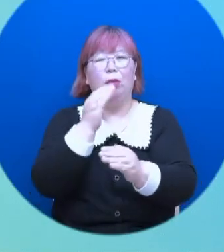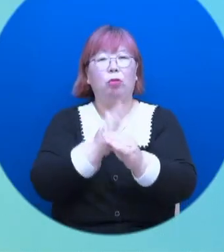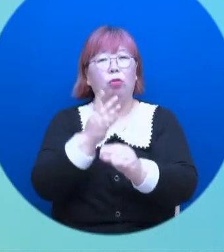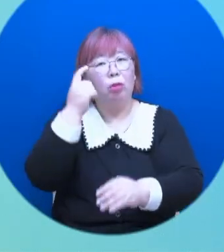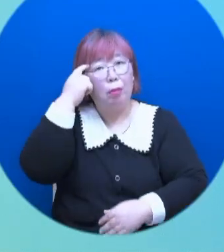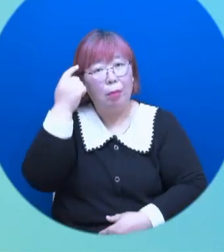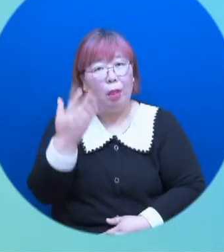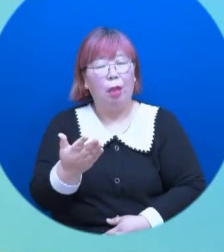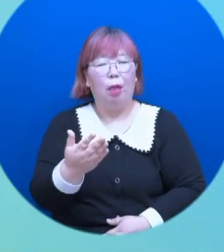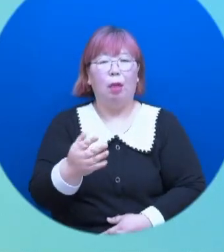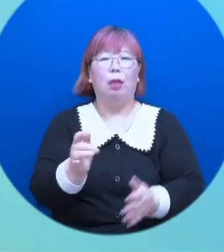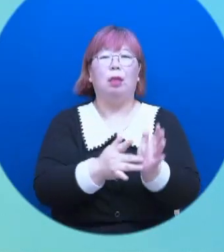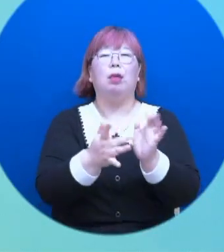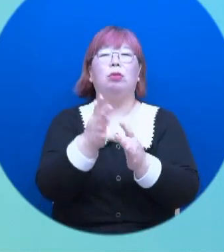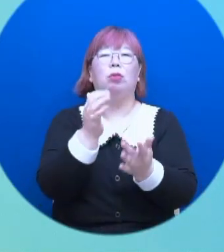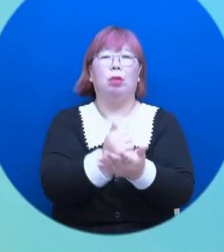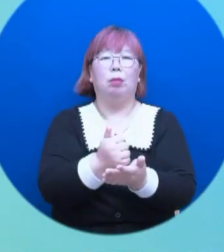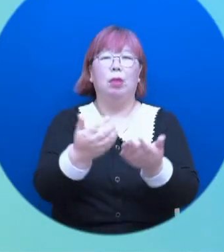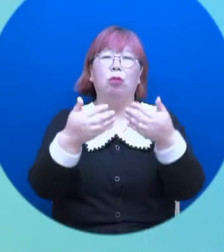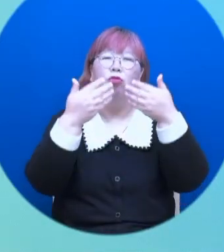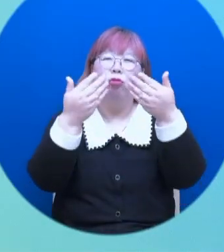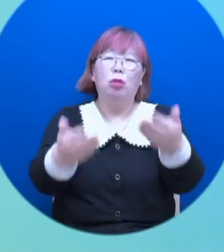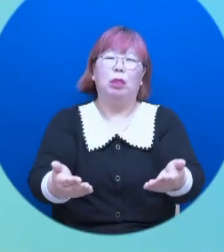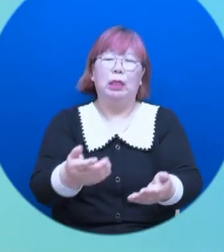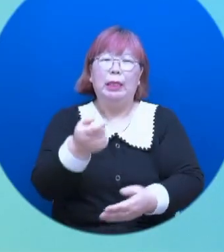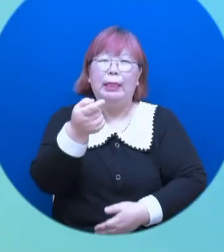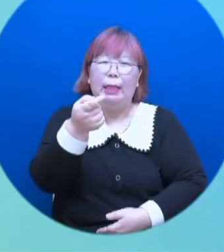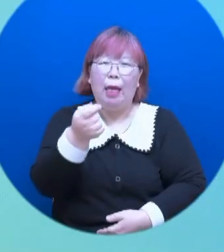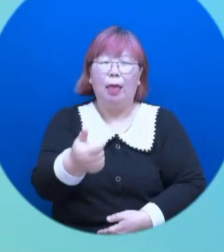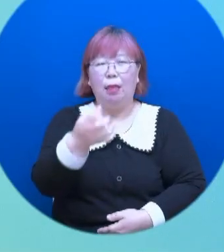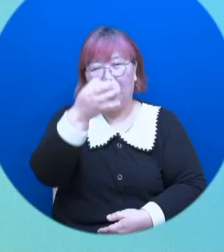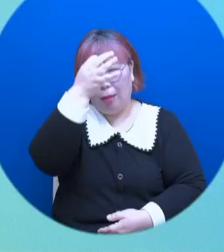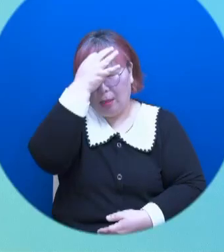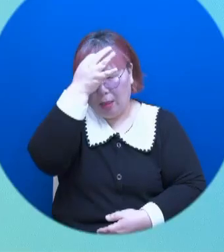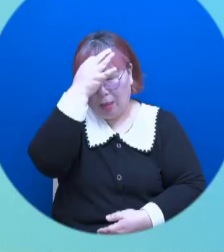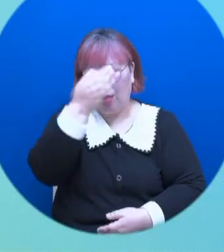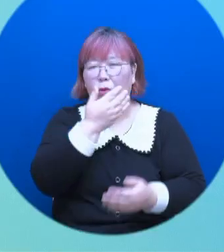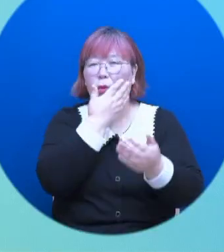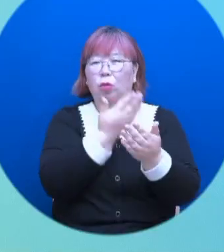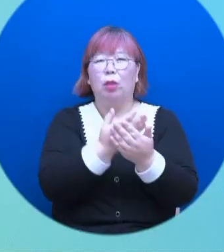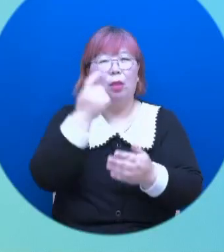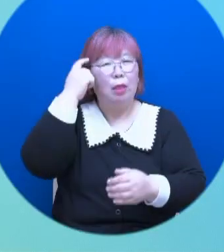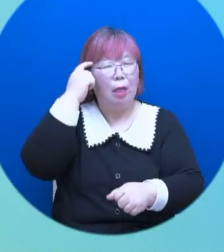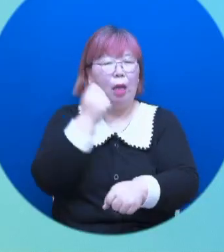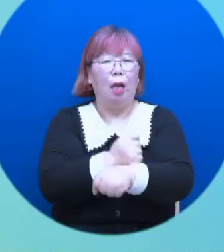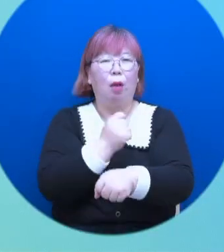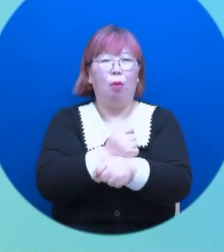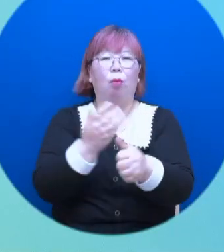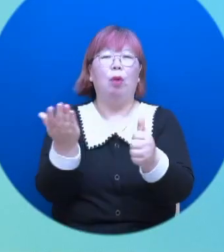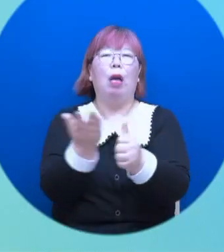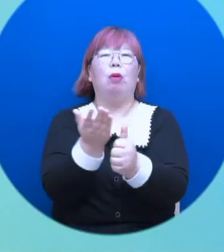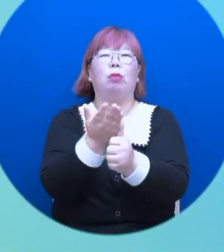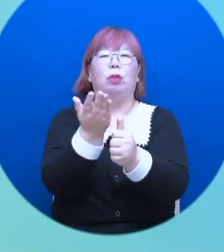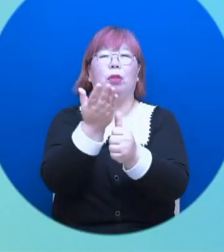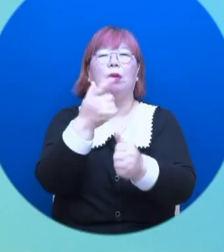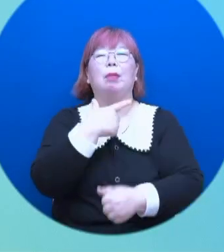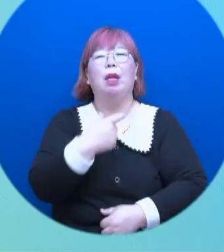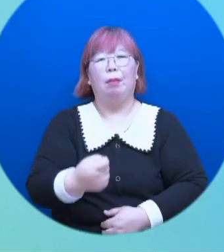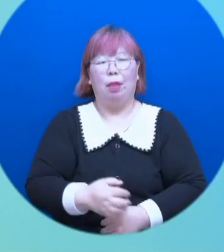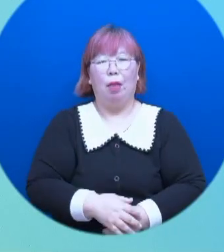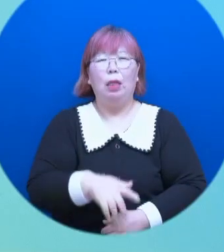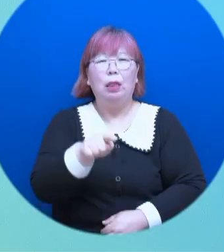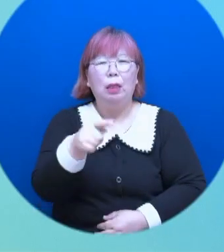예수님께서 주신 작은 재능을 소중히 여기시고 가꾸시기를 바랍니다. 그리고 그